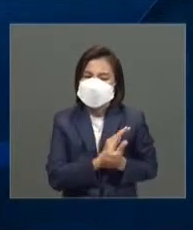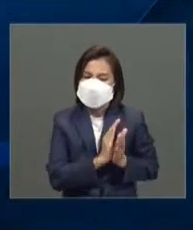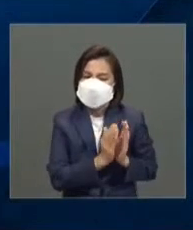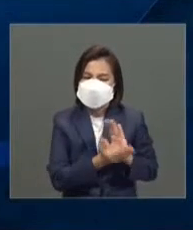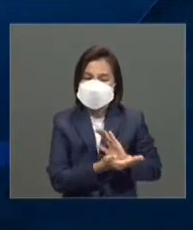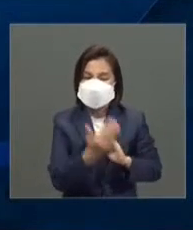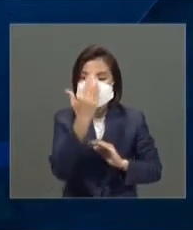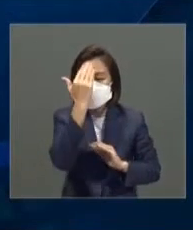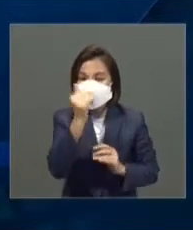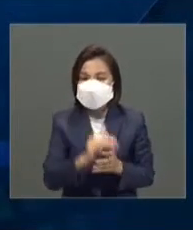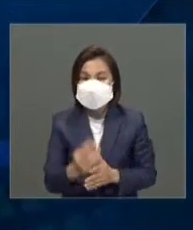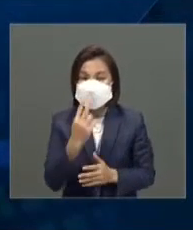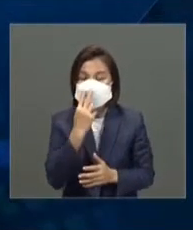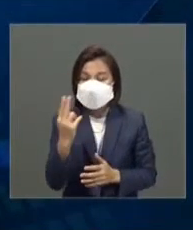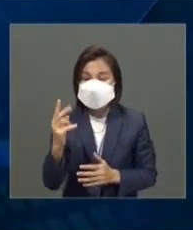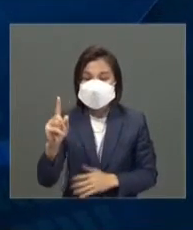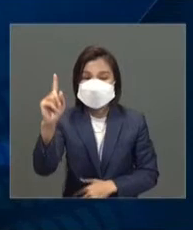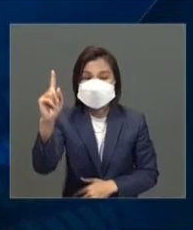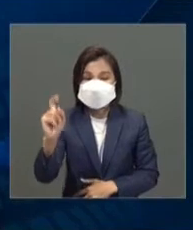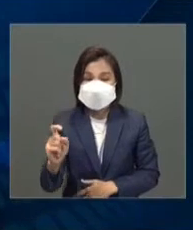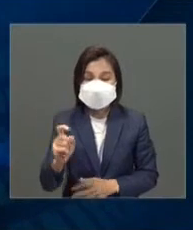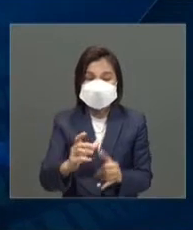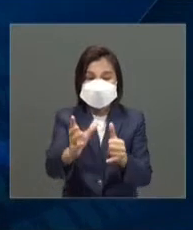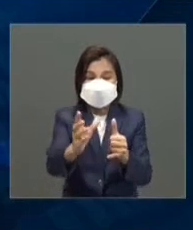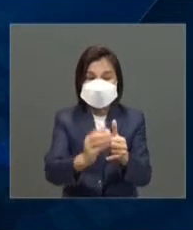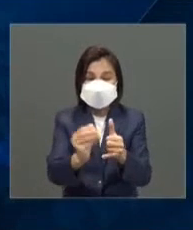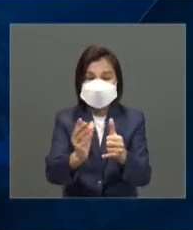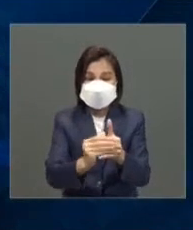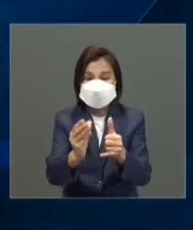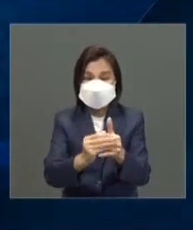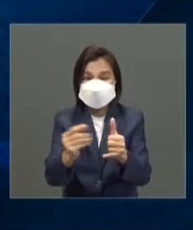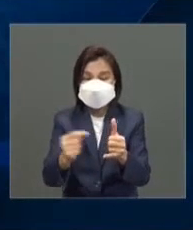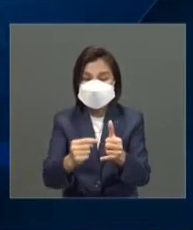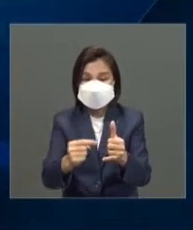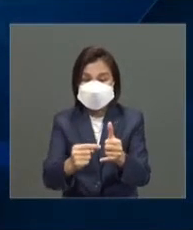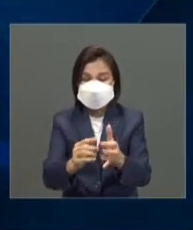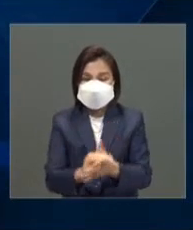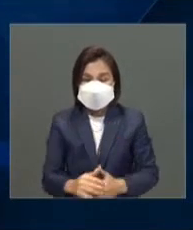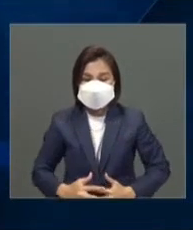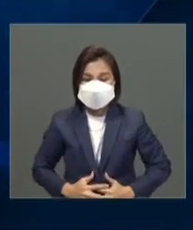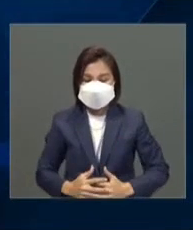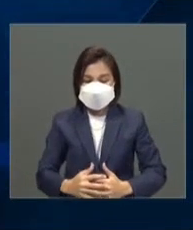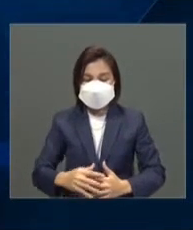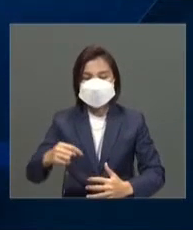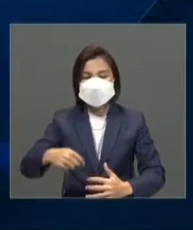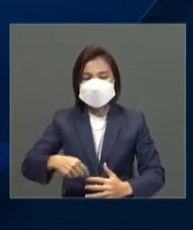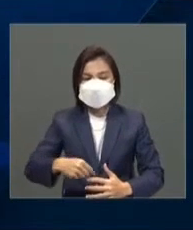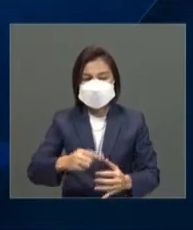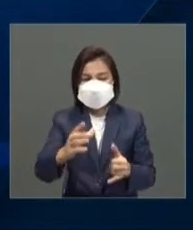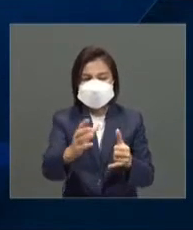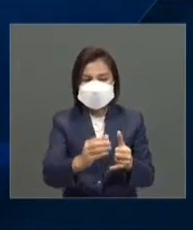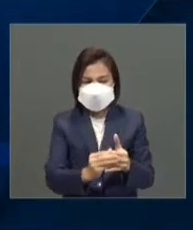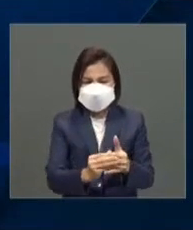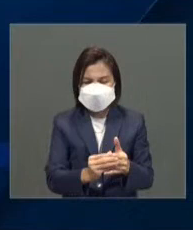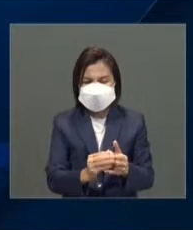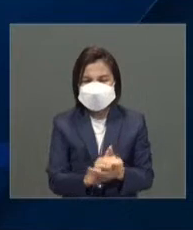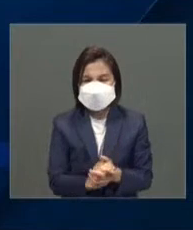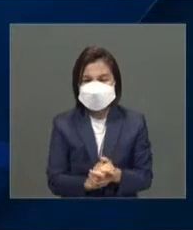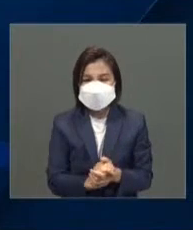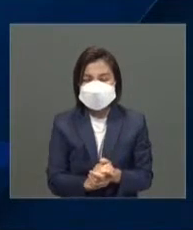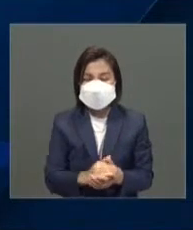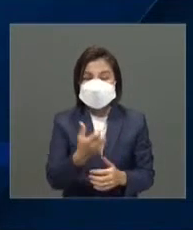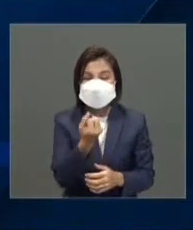เวลาที่เขาเสียชีวิตในตอนที่หรือติดเชื้อในช่วงของตั้งครรภ์อายุเท่าไหร่นะครับก็พบว่า น้อย